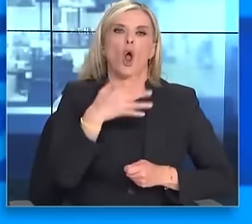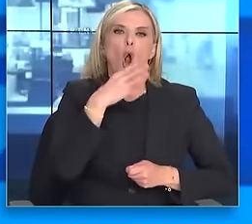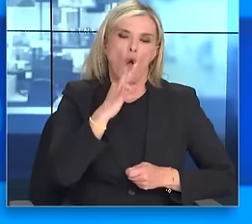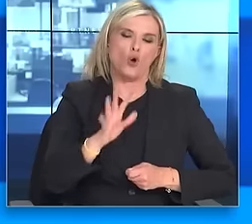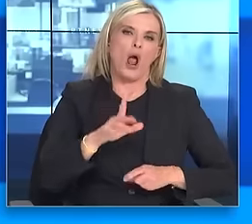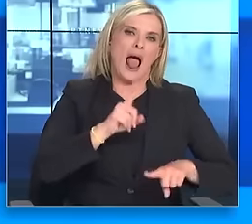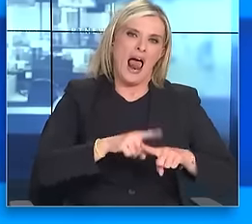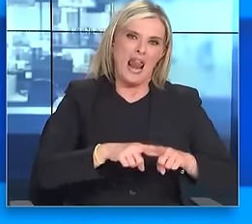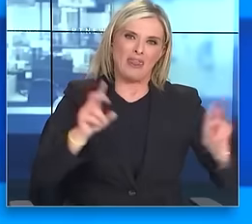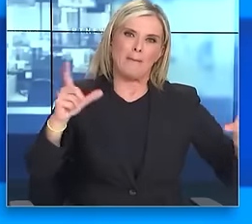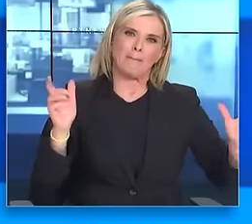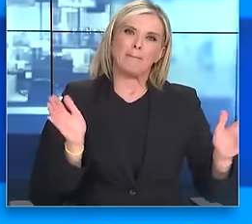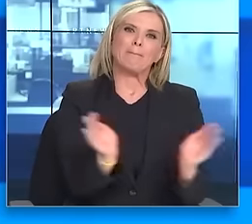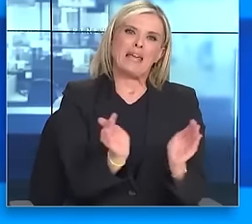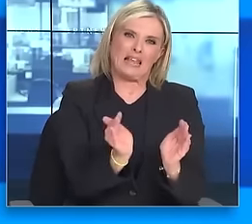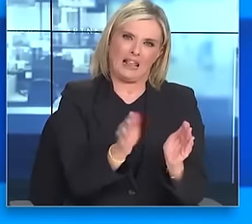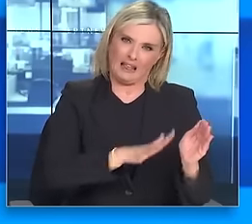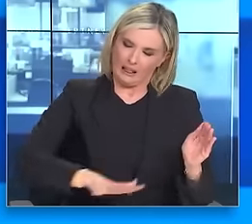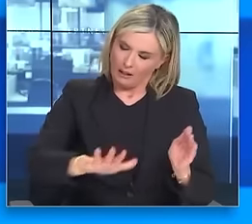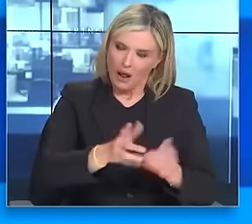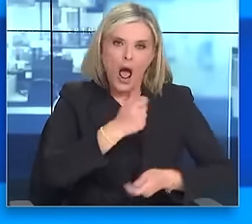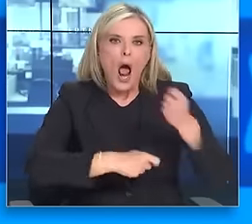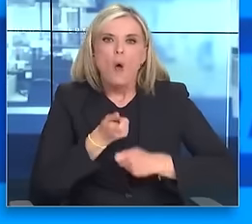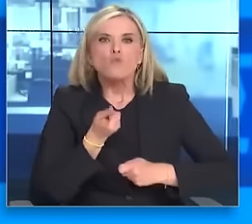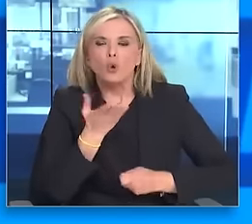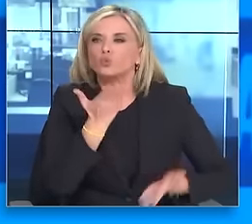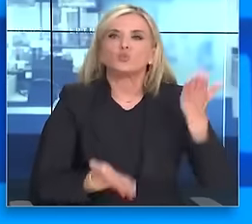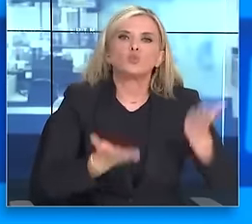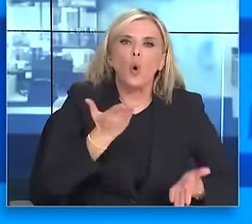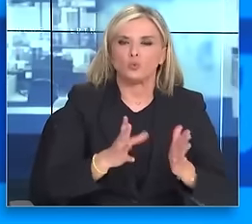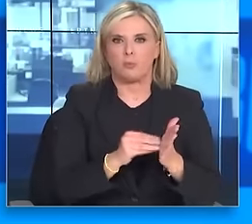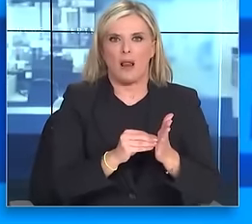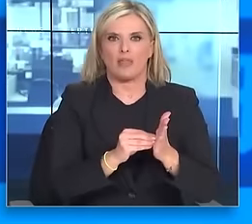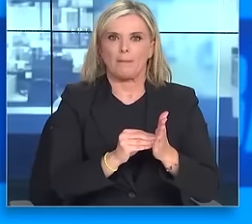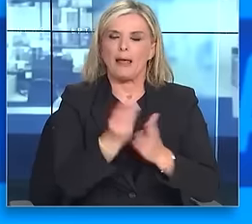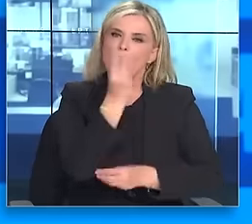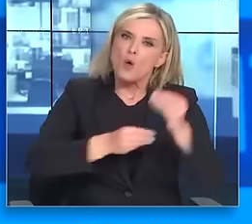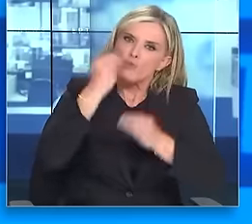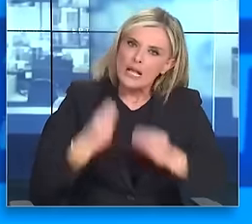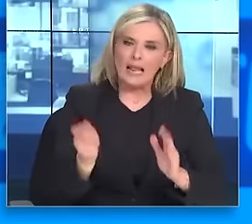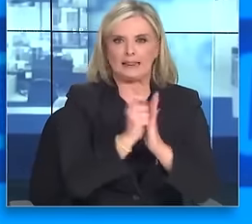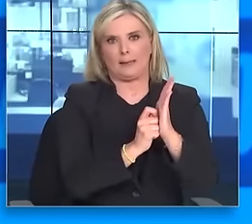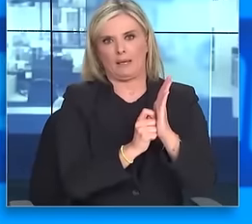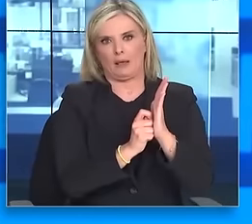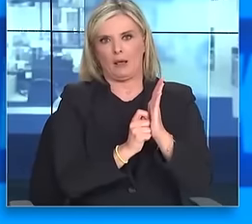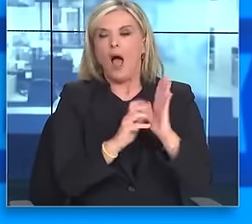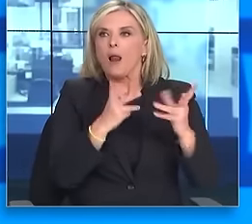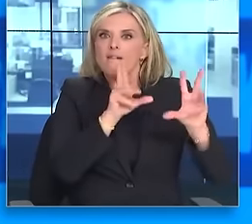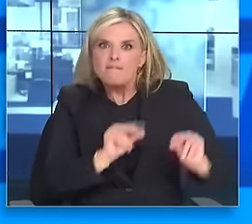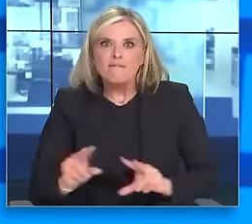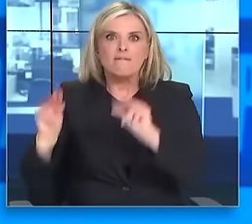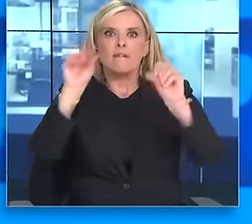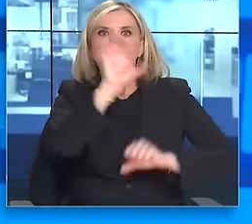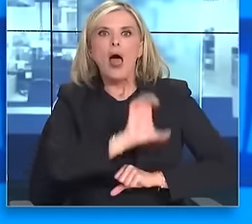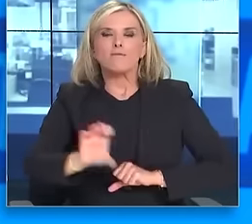κάτι το οποίο μπορεί μια χώρα μόνη της να το αντιμετωπίσει. Χρειάζεται ευρωπαϊκή απάντηση, γιατί αυτό τροφοδοτεί σε έναν βαθμό και τον ευρωπαϊκό πληθωρισμό. Κατά